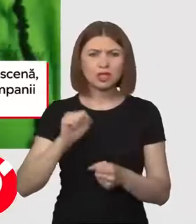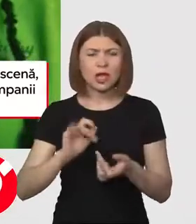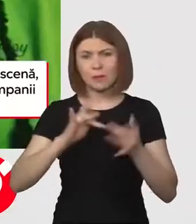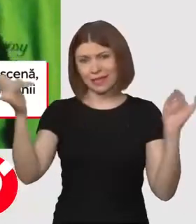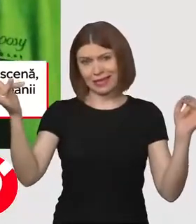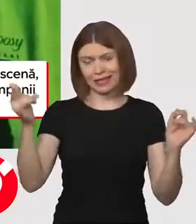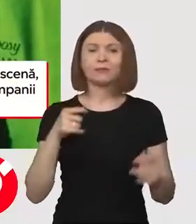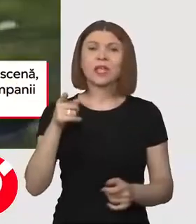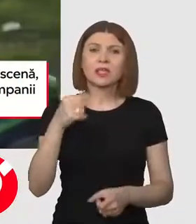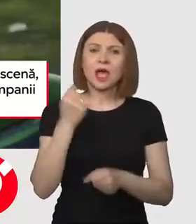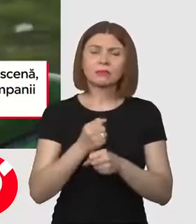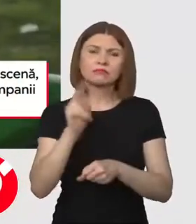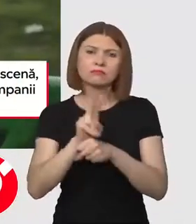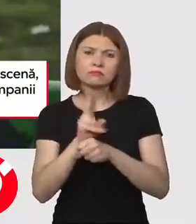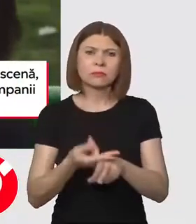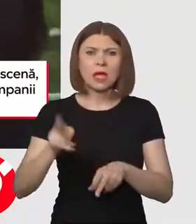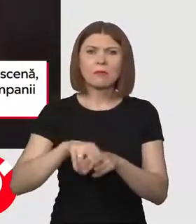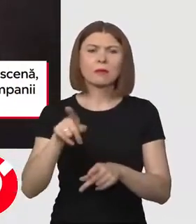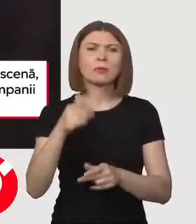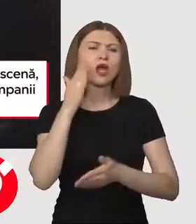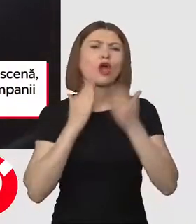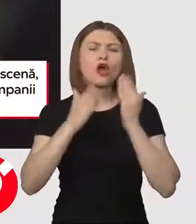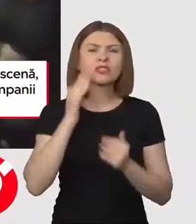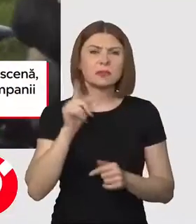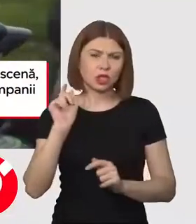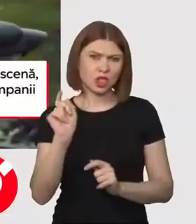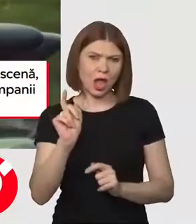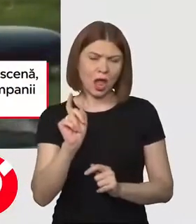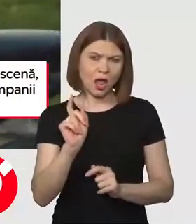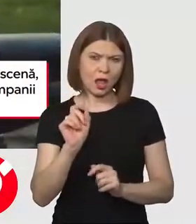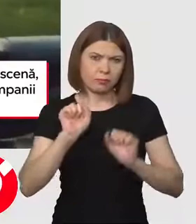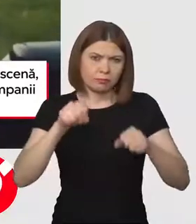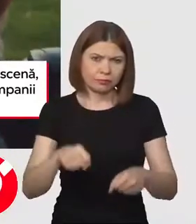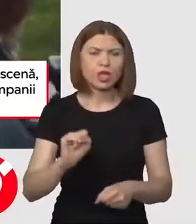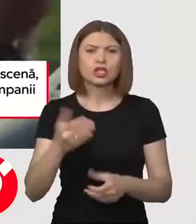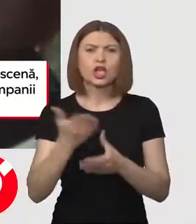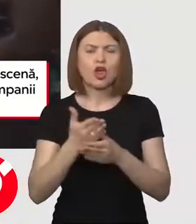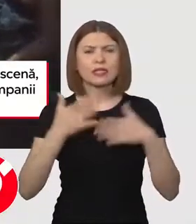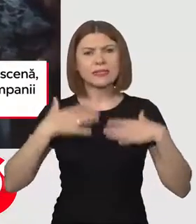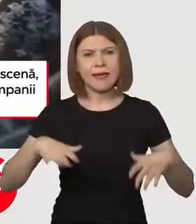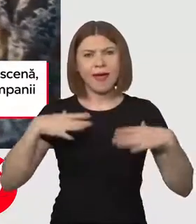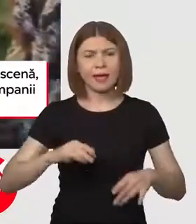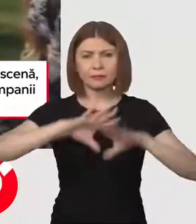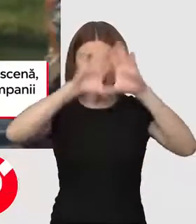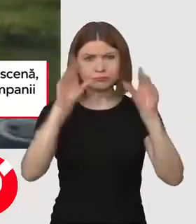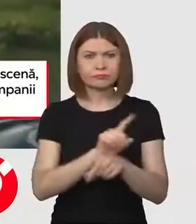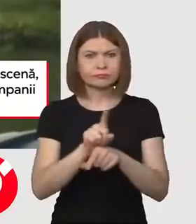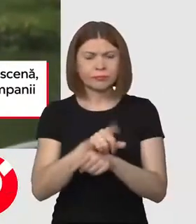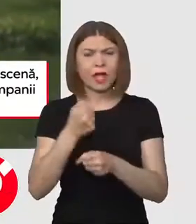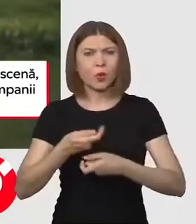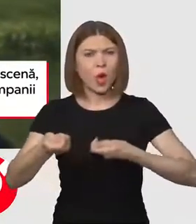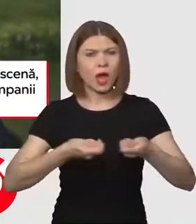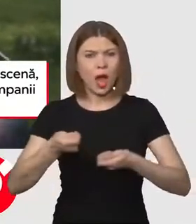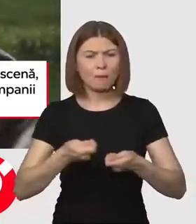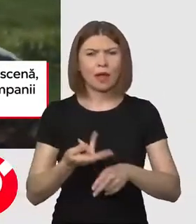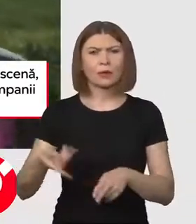Instagram. Rihanna și-a focusat atenția pe brandul ei de cosmetice Fenty Beauty și pe colecția sa de haine. În tot acest timp a creat campanii